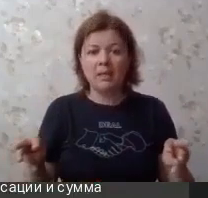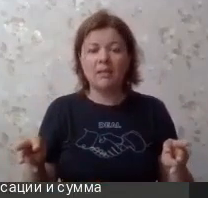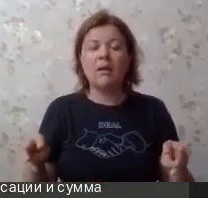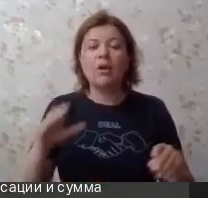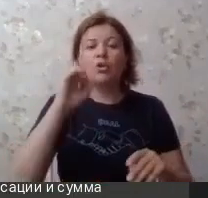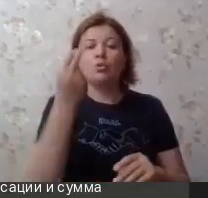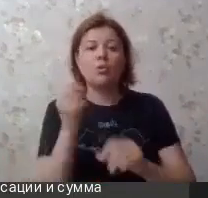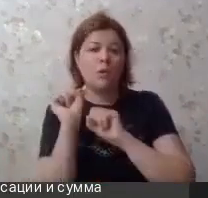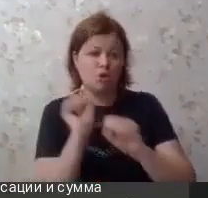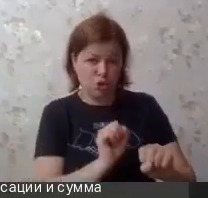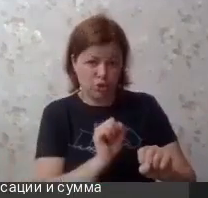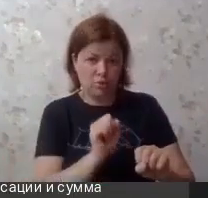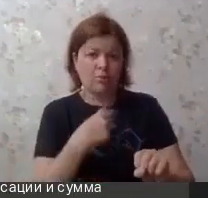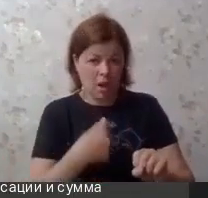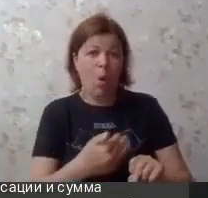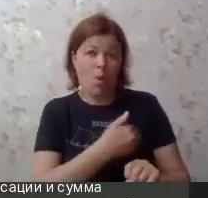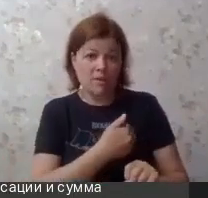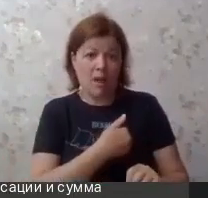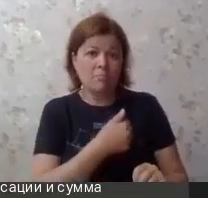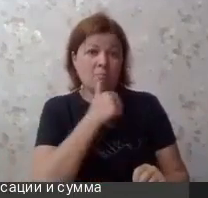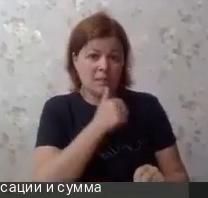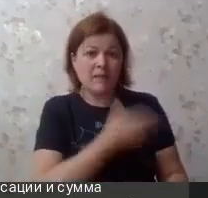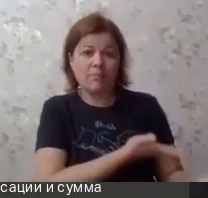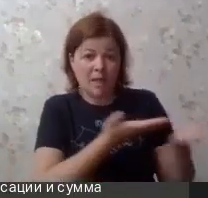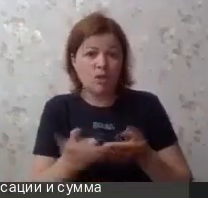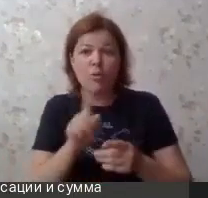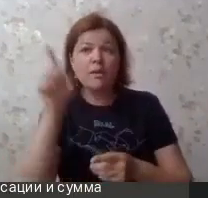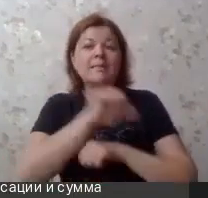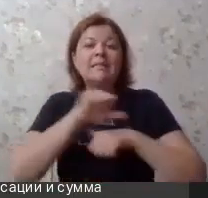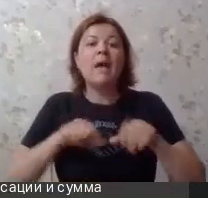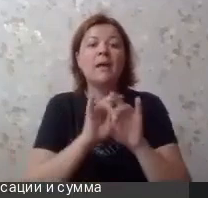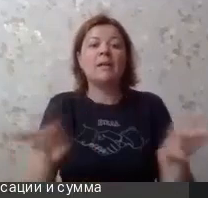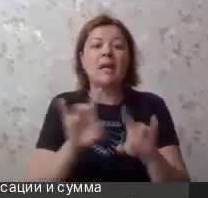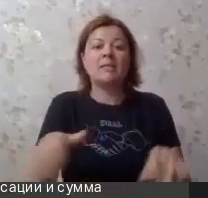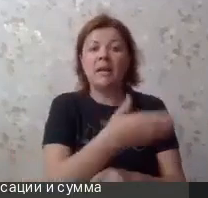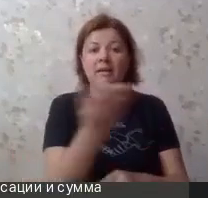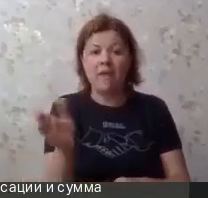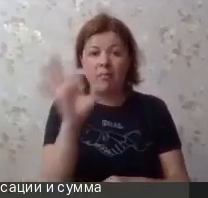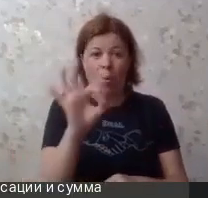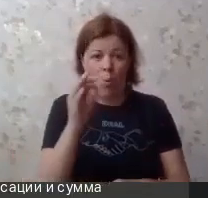департамента соцзащиты, чтобы они сами рассказали про эту систему, ну, к сожалению, это не